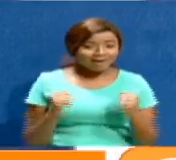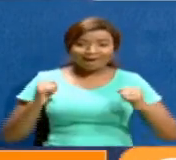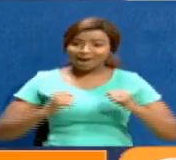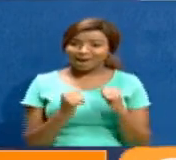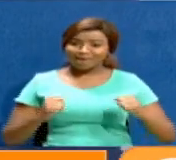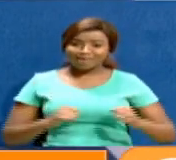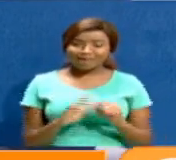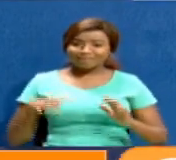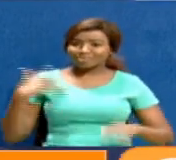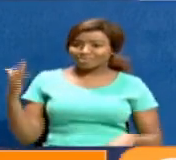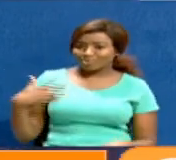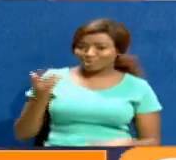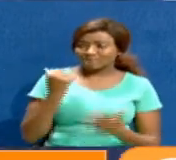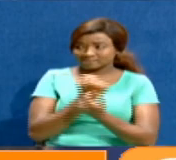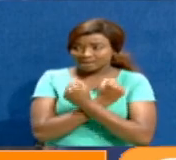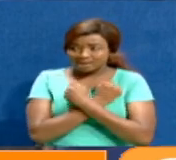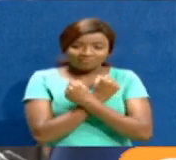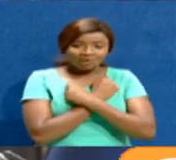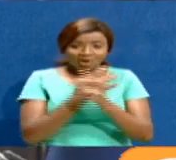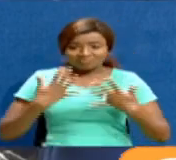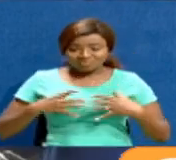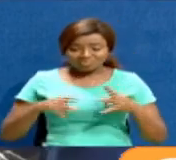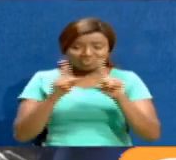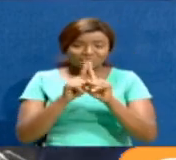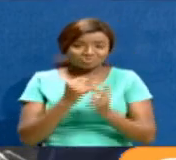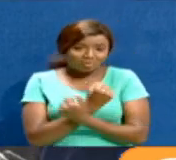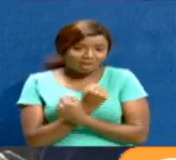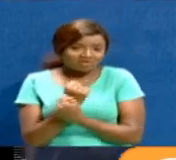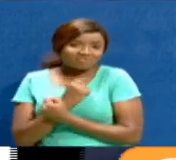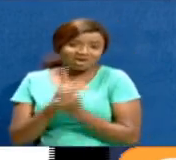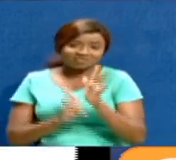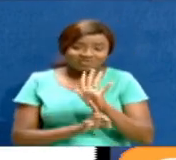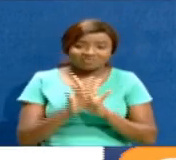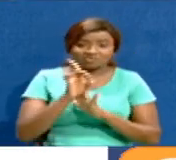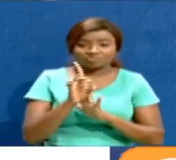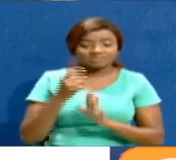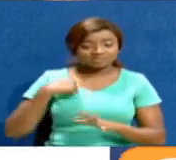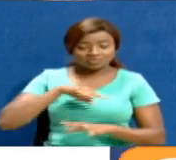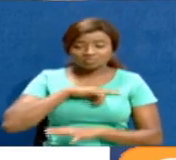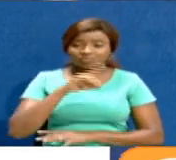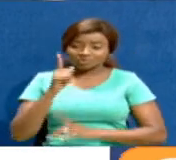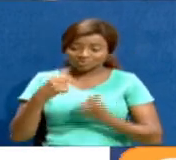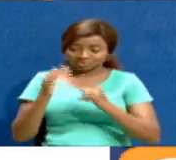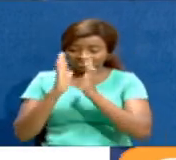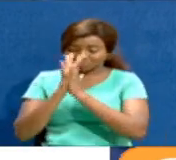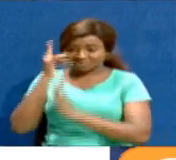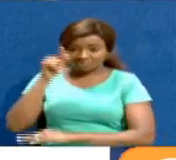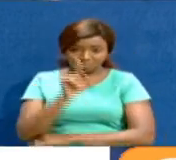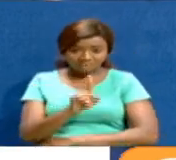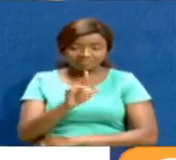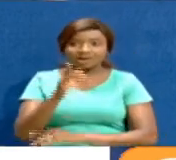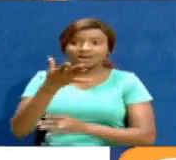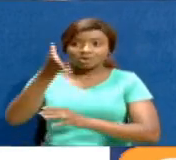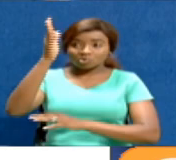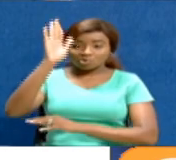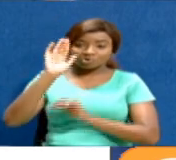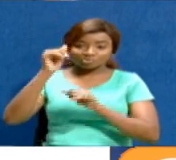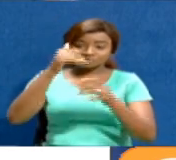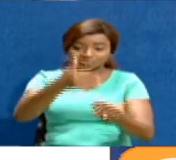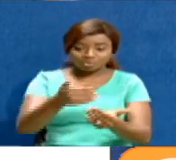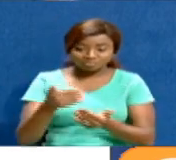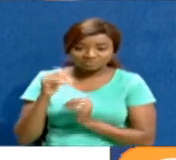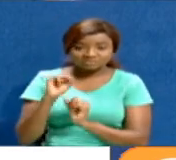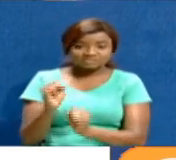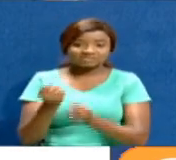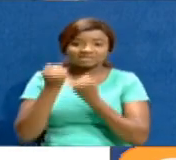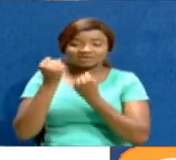na anapenda maendeleo. Kwa hiyo kikubwa tuzidi kumwombea Mwenyezi Mungu ili Mungu amrehemu na